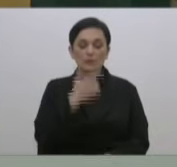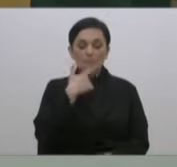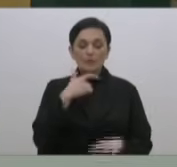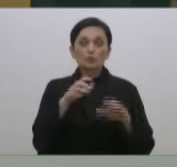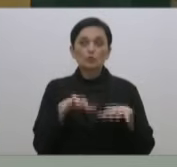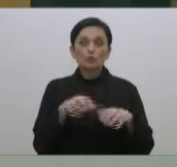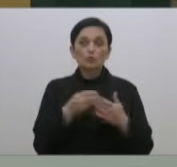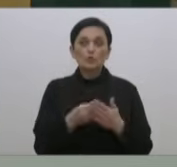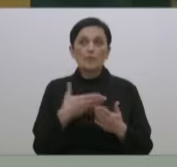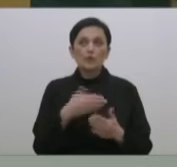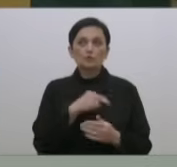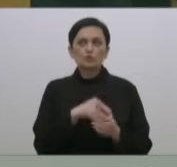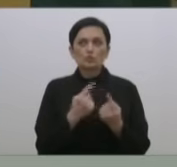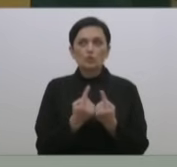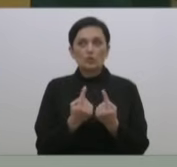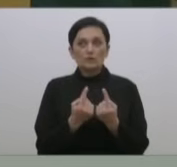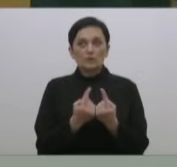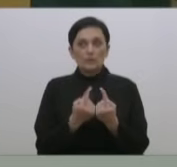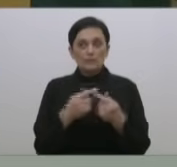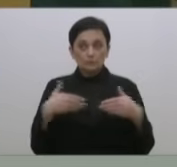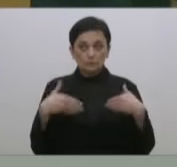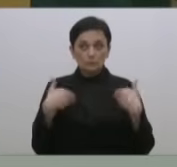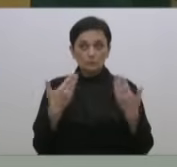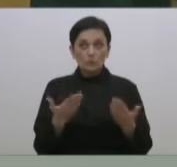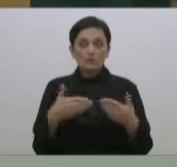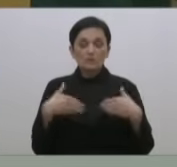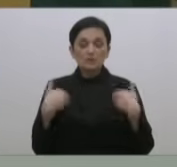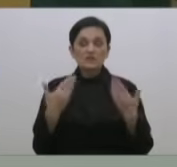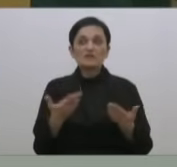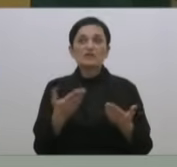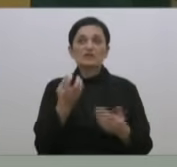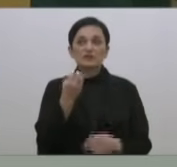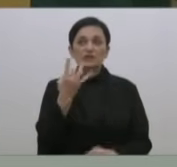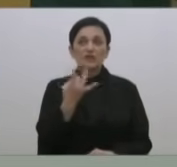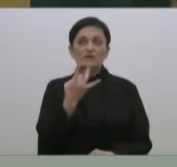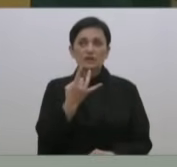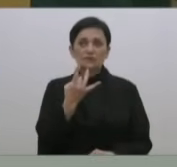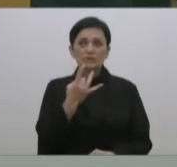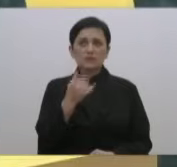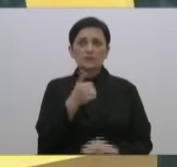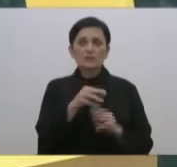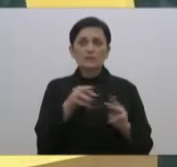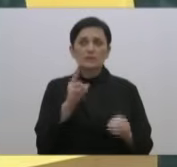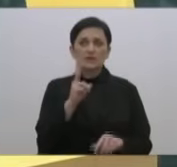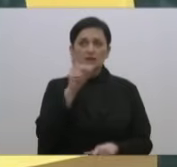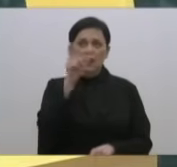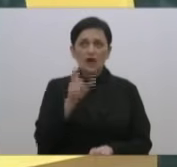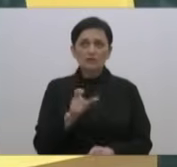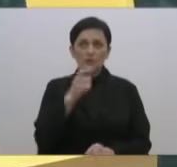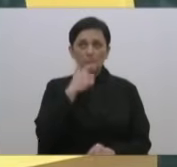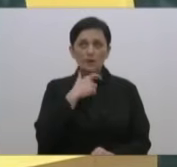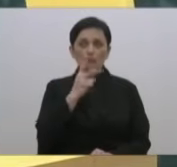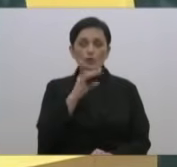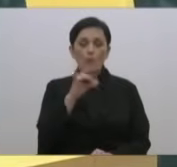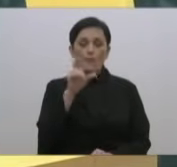Ბატონო თავმჯდომარე, პატივცემულო კოლეგებო, მოგესალმებით, მივესალმები კიდევ ერთხელ პრემიერ-მინისტრობის კანდიდატს,